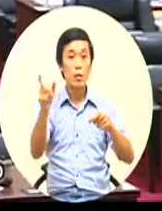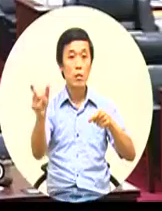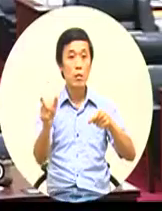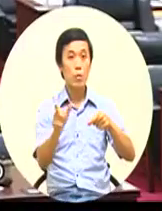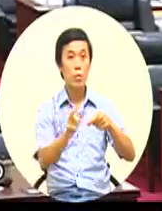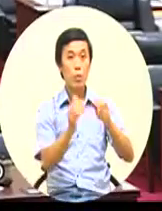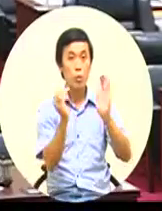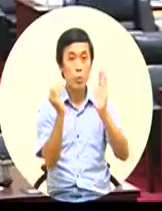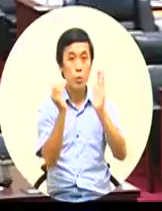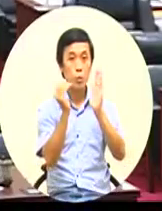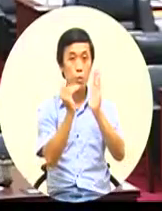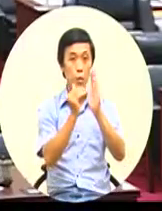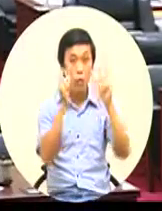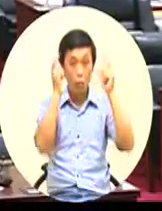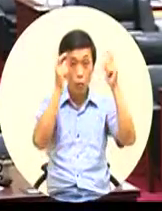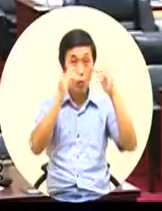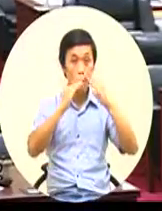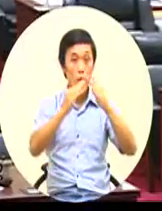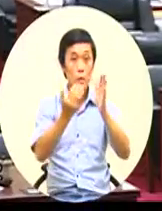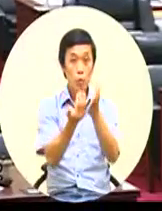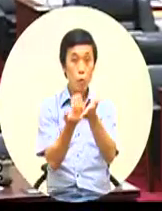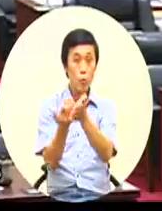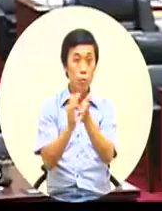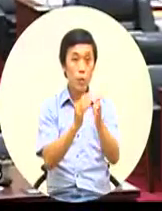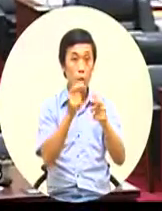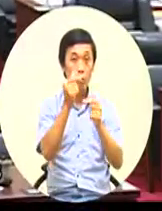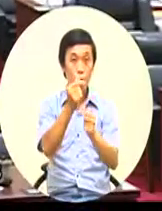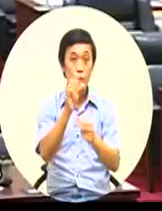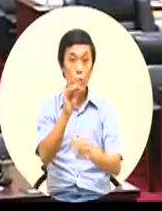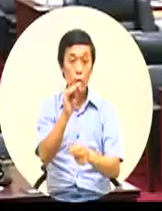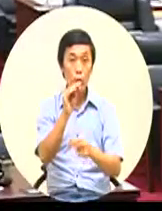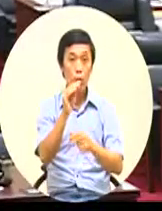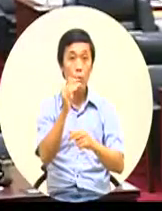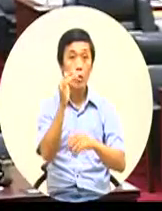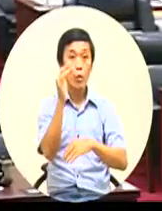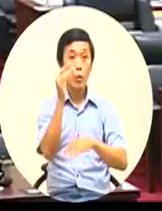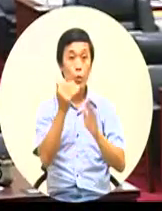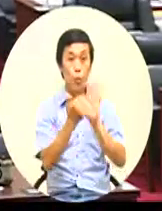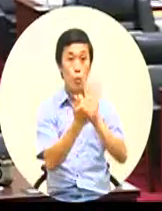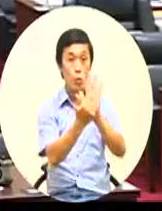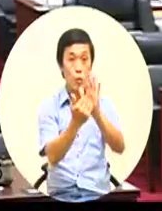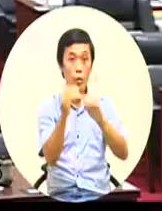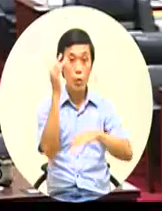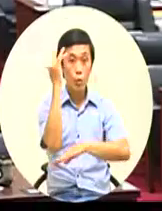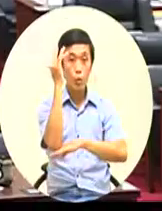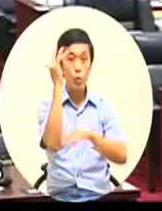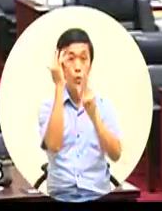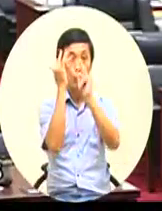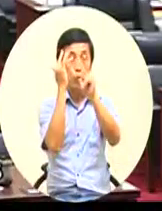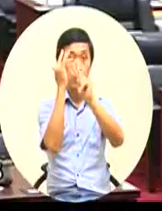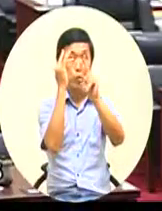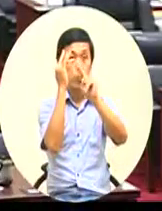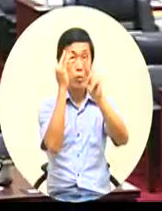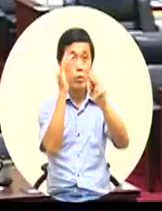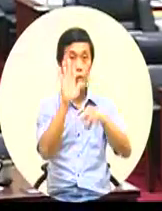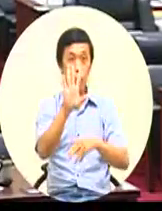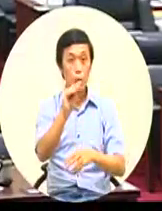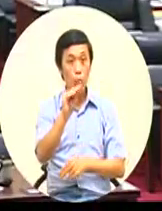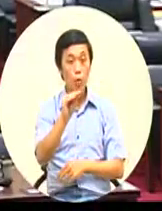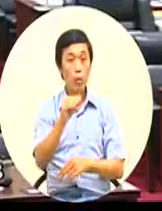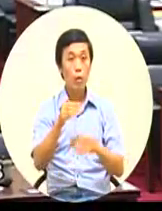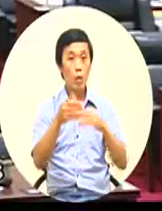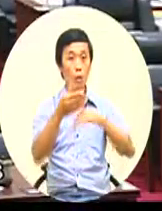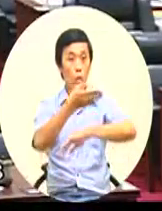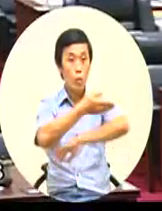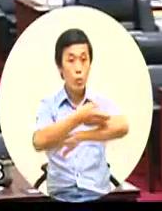了没有？预防措施，树木修剪了没有？所有的下水道去清了没有？我们不希望